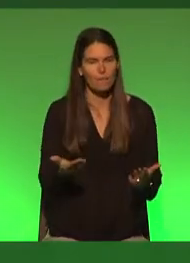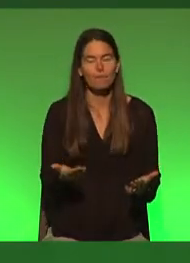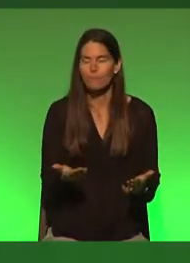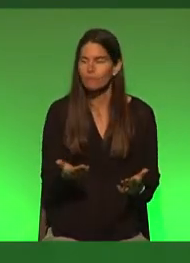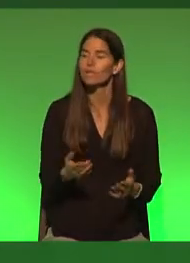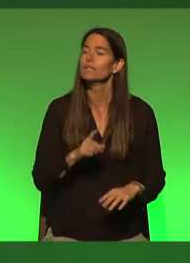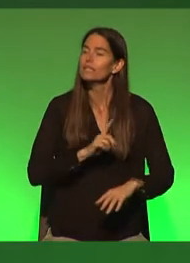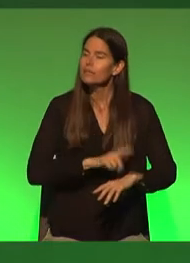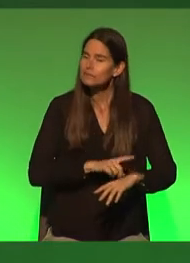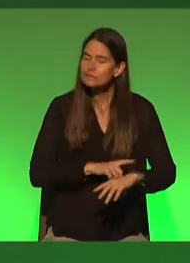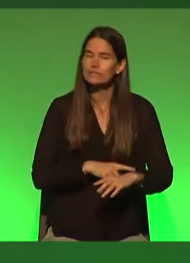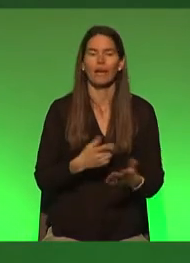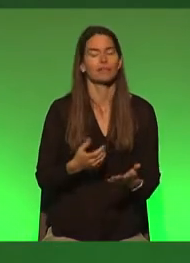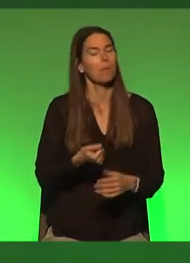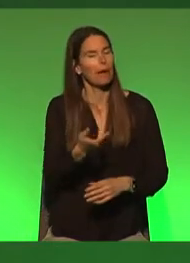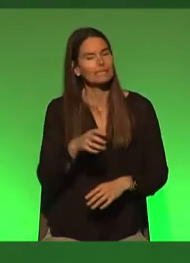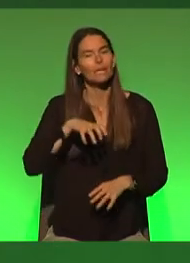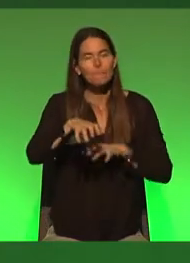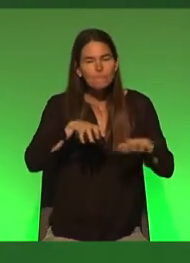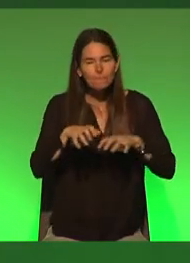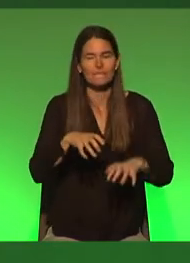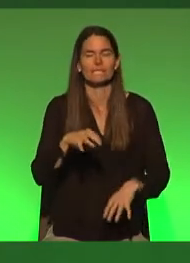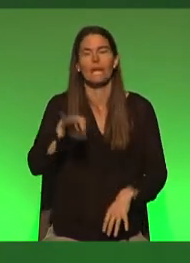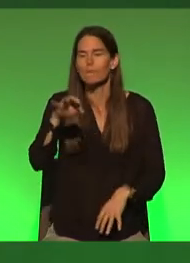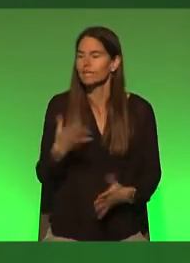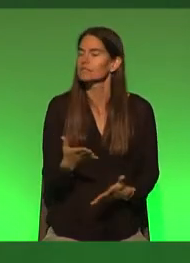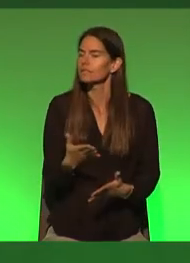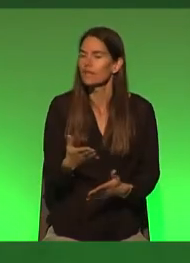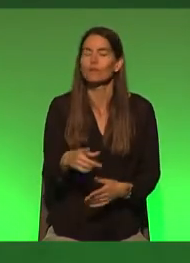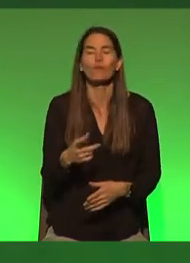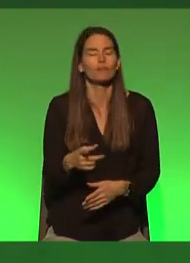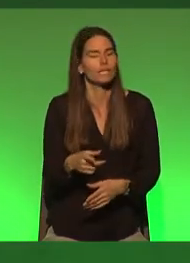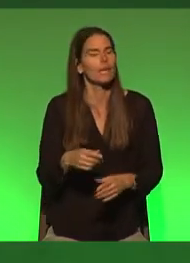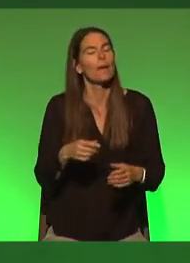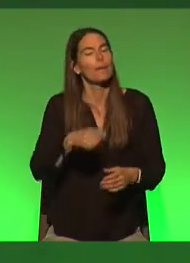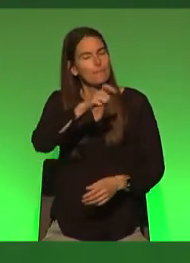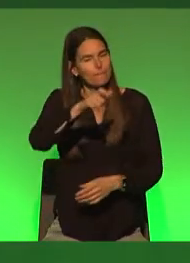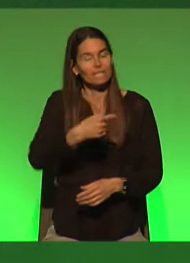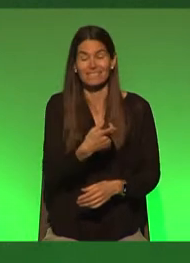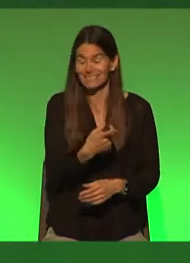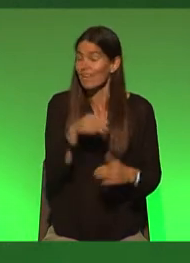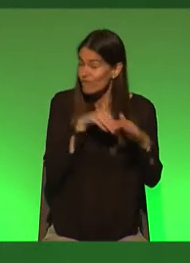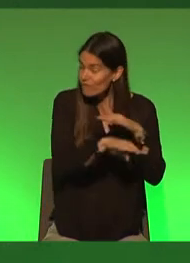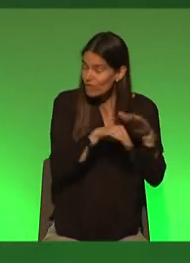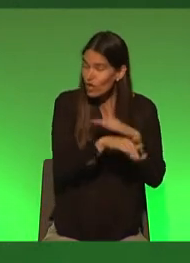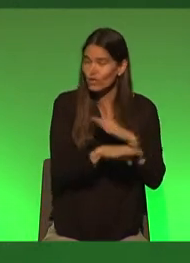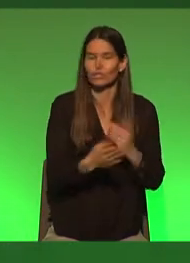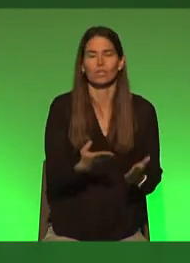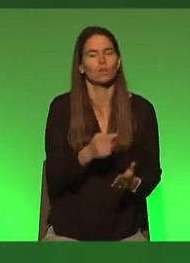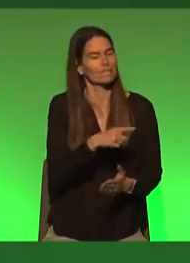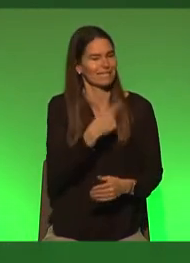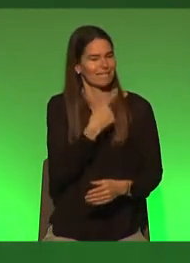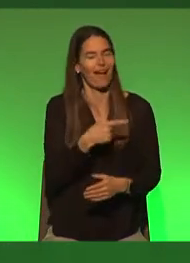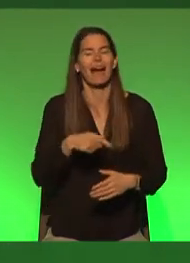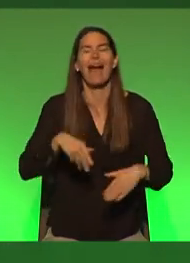Zeit, in der Ministerpräsidenten Menschen, die vor Bomben, vor Hunger, vor Armut, vor Leid fliehen, als